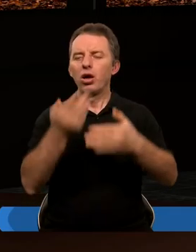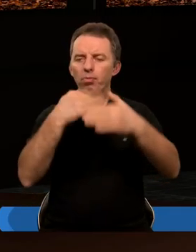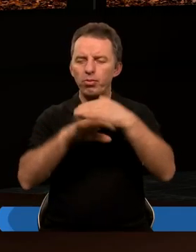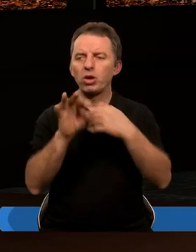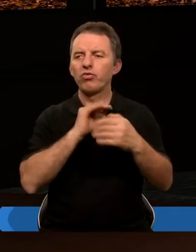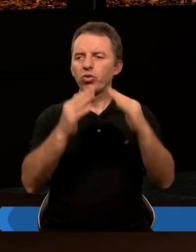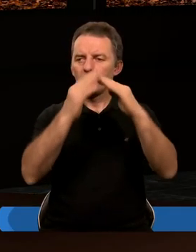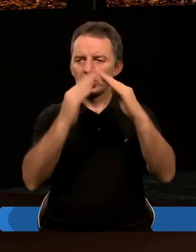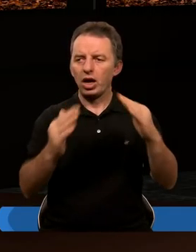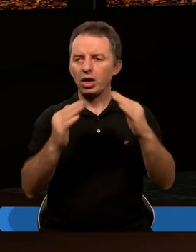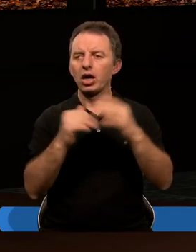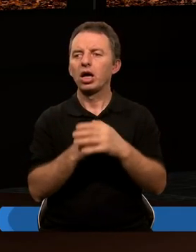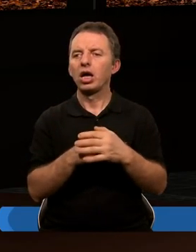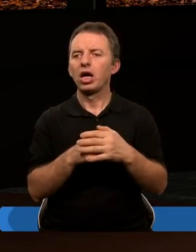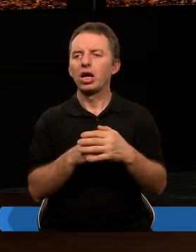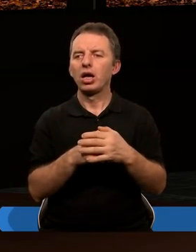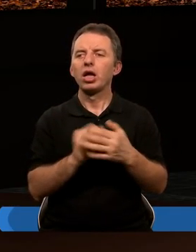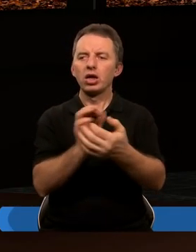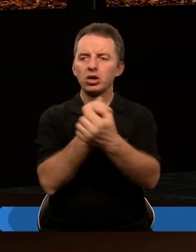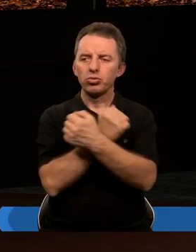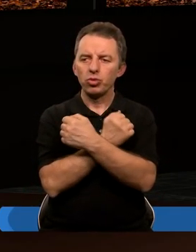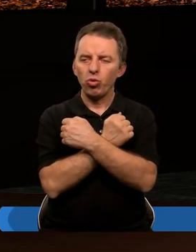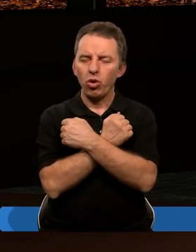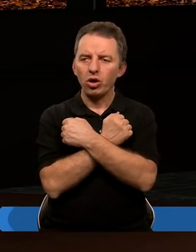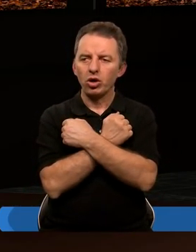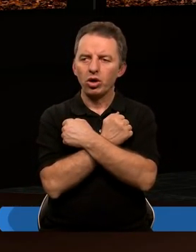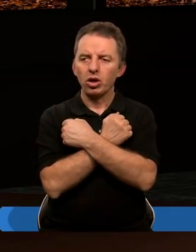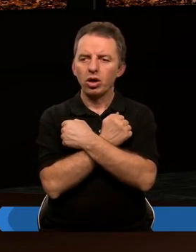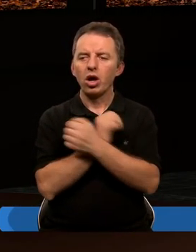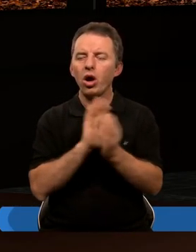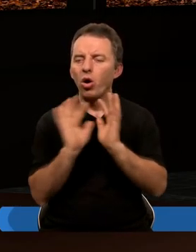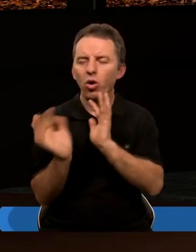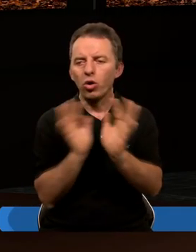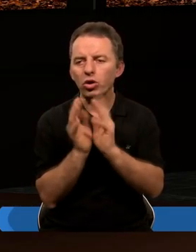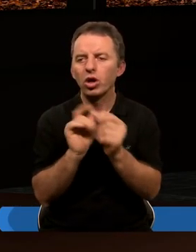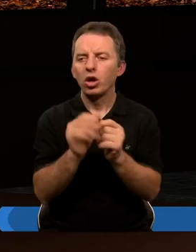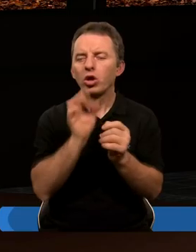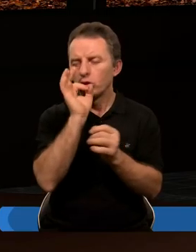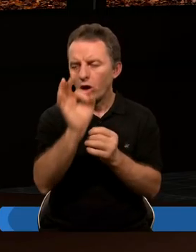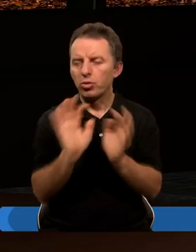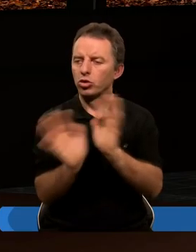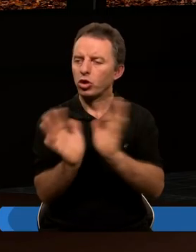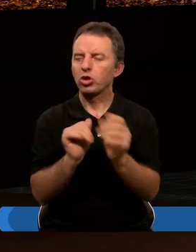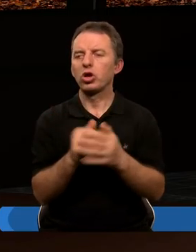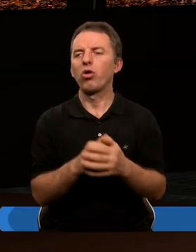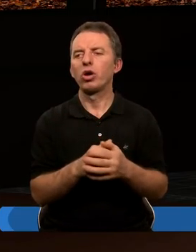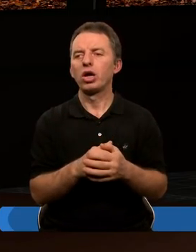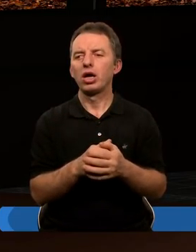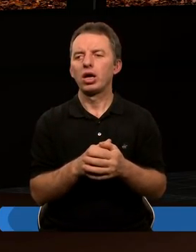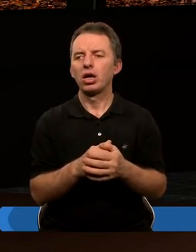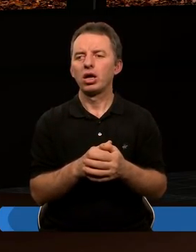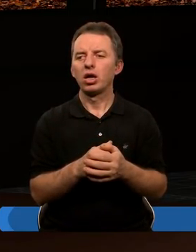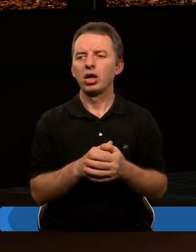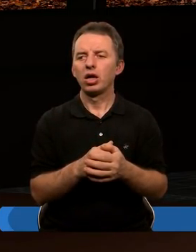swój dach i w miłości otoczyć go troską i